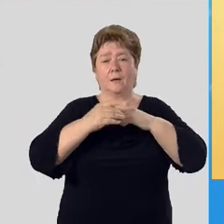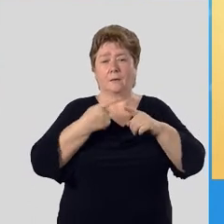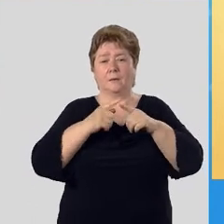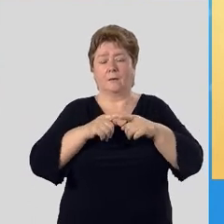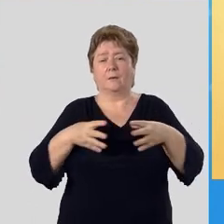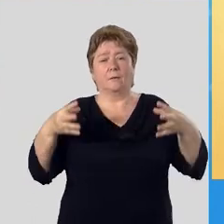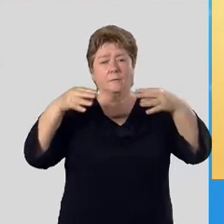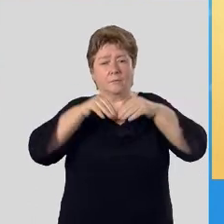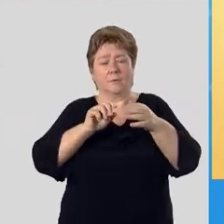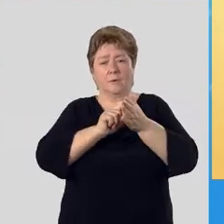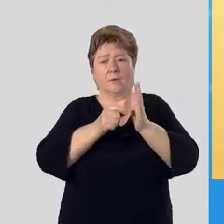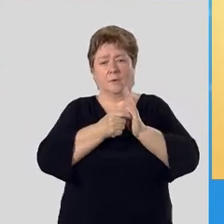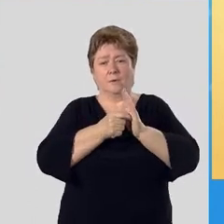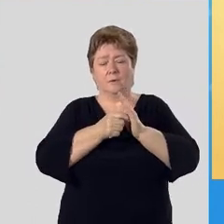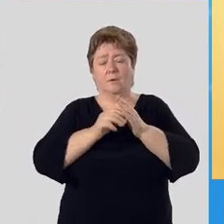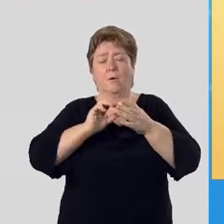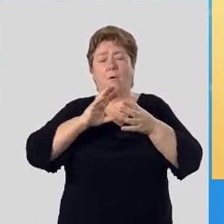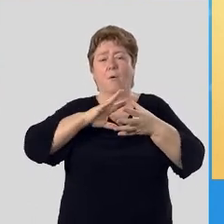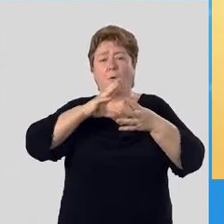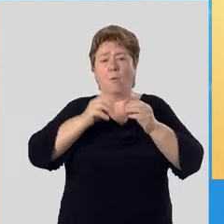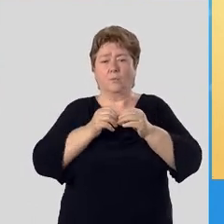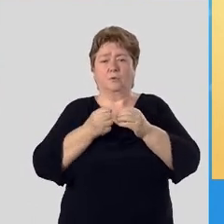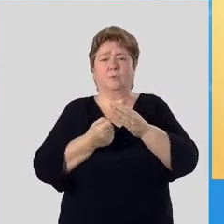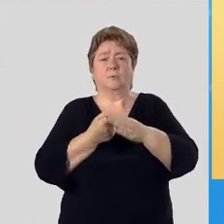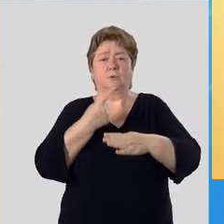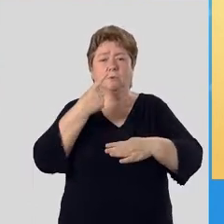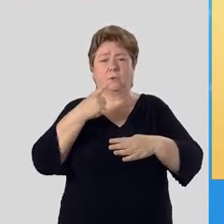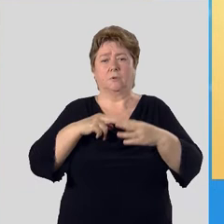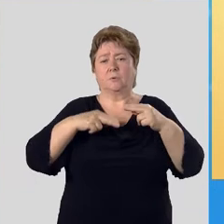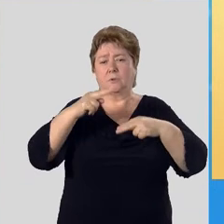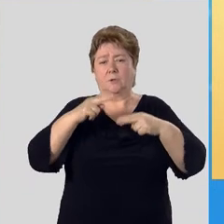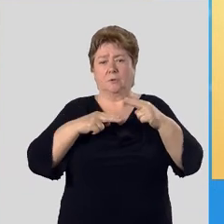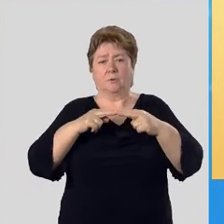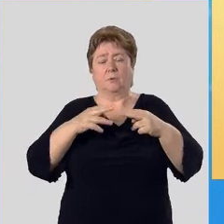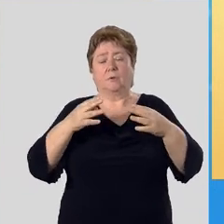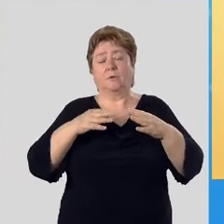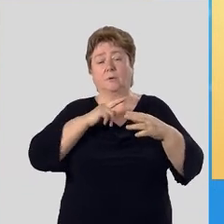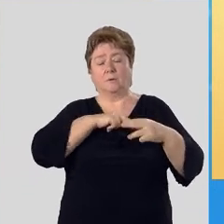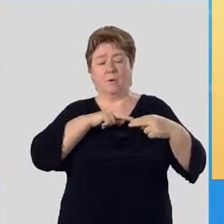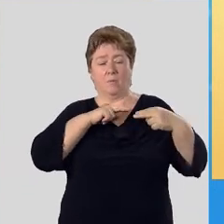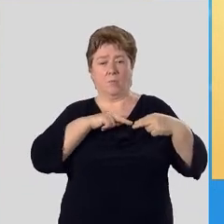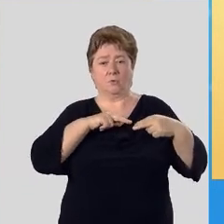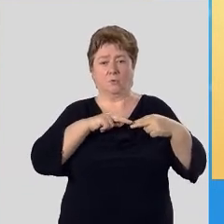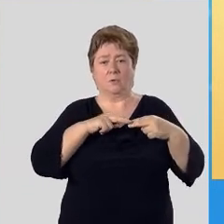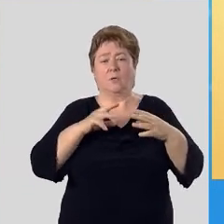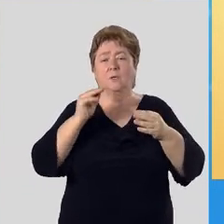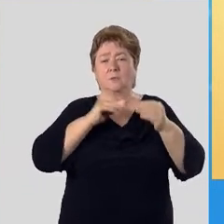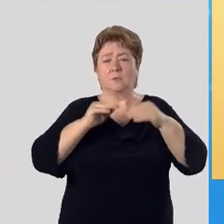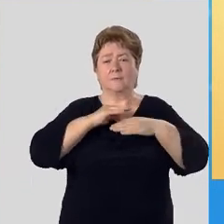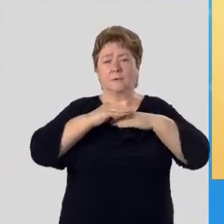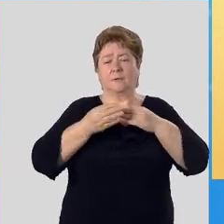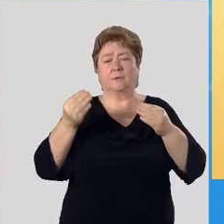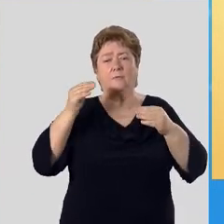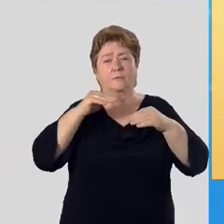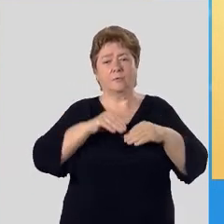это совокупность клеток, общих по происхождению, строению и функциям. В состав тканей